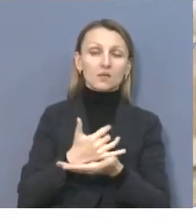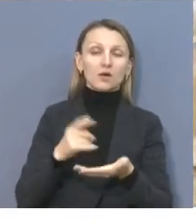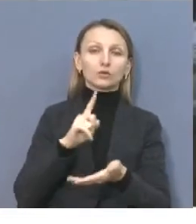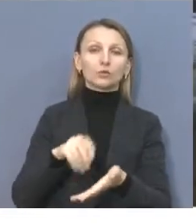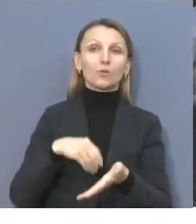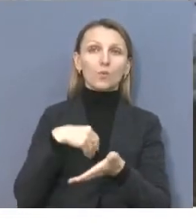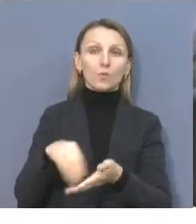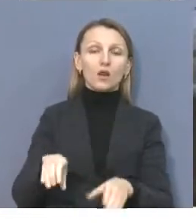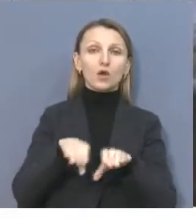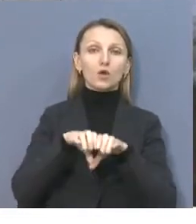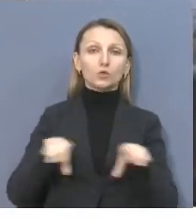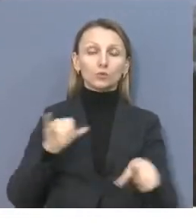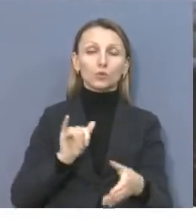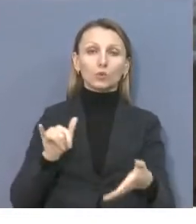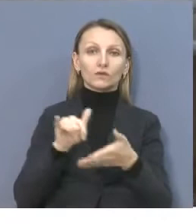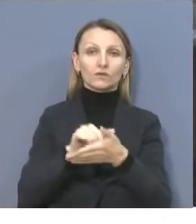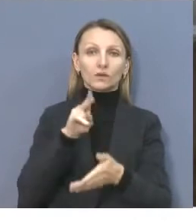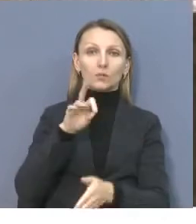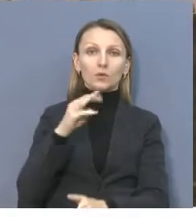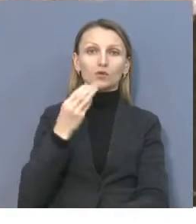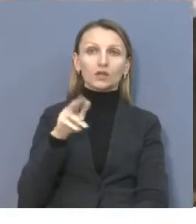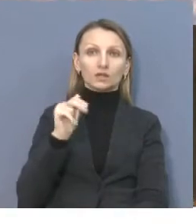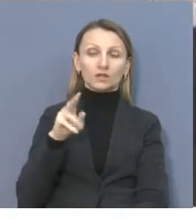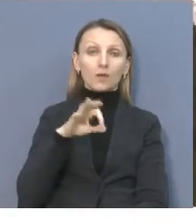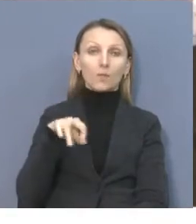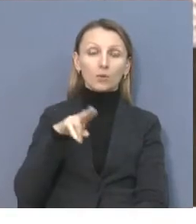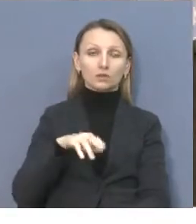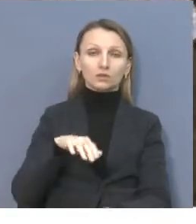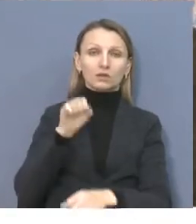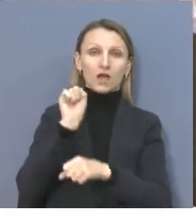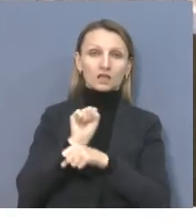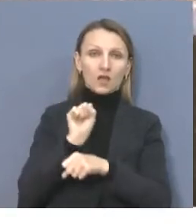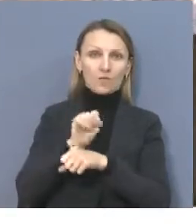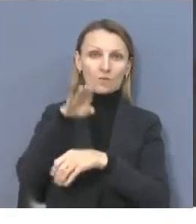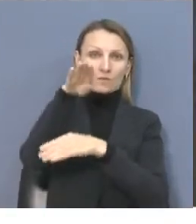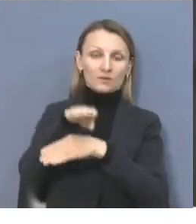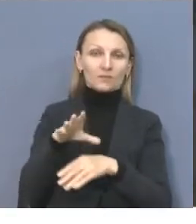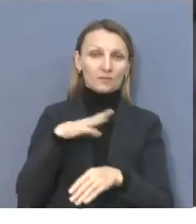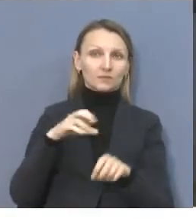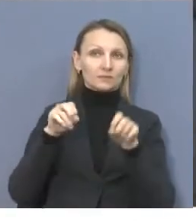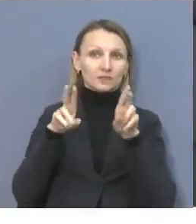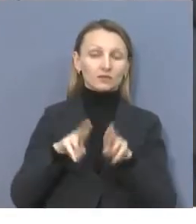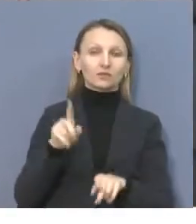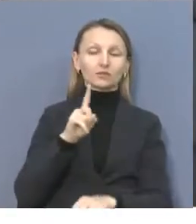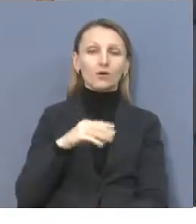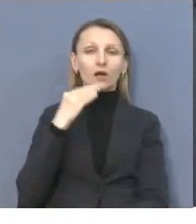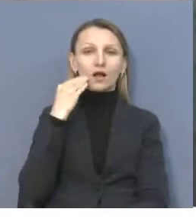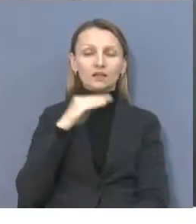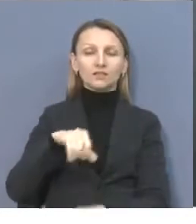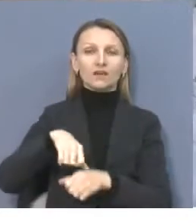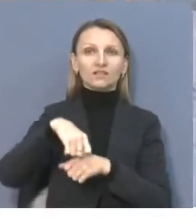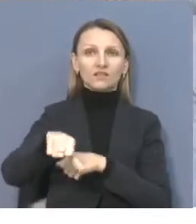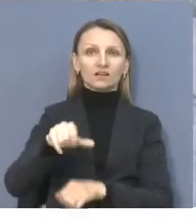труб для установки площадок под остановочные павильоны у других возникли вопросы относительно качество асфальта и